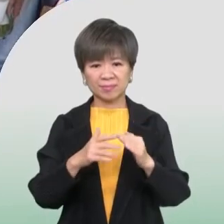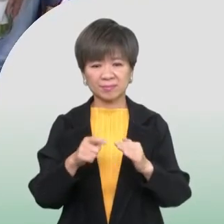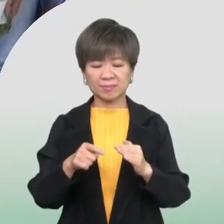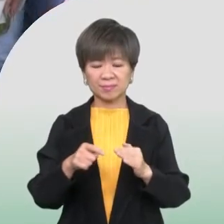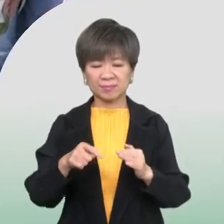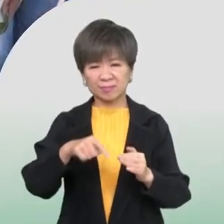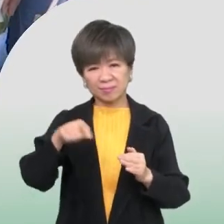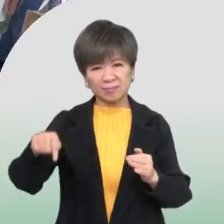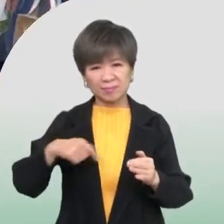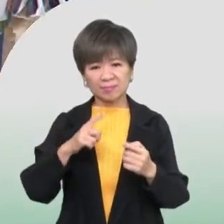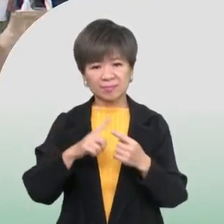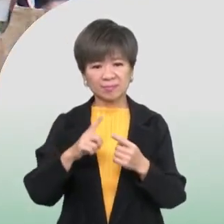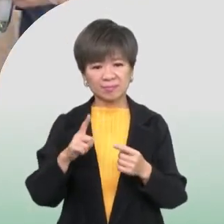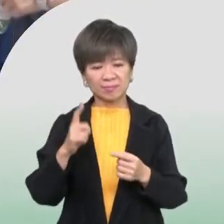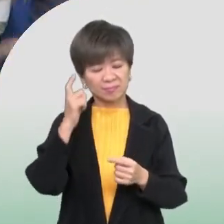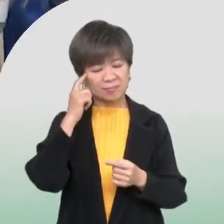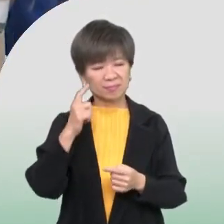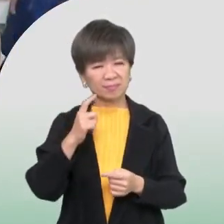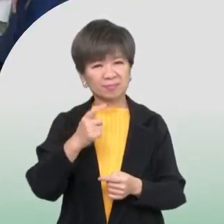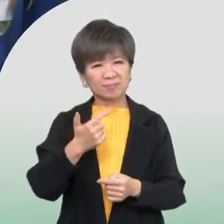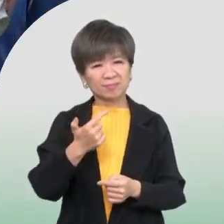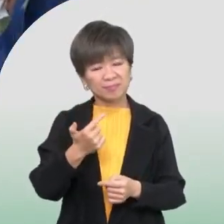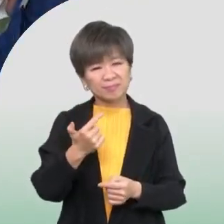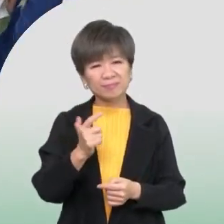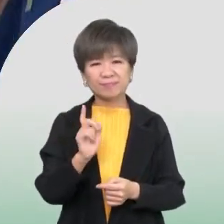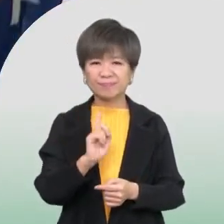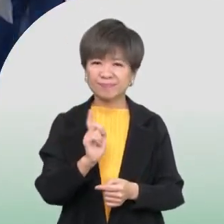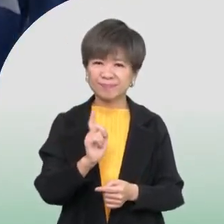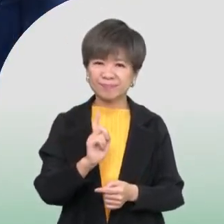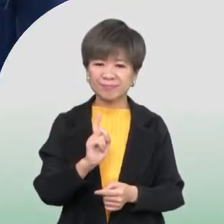讲，非常的个会。